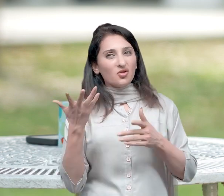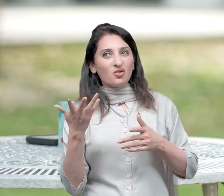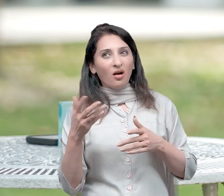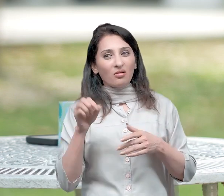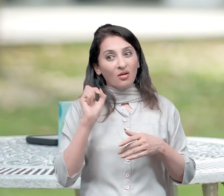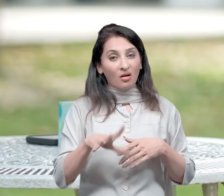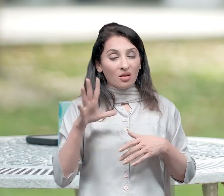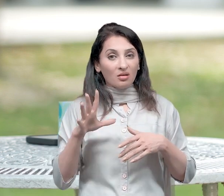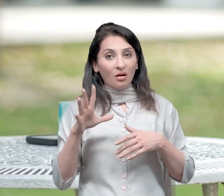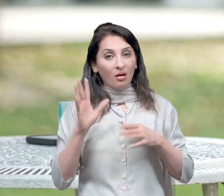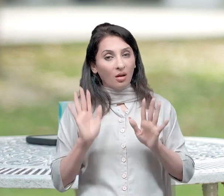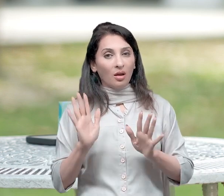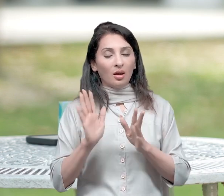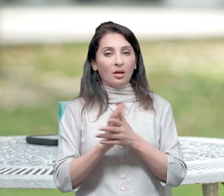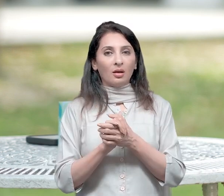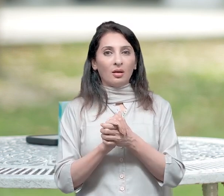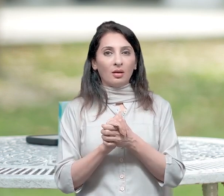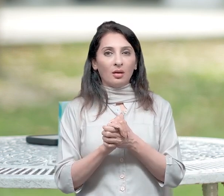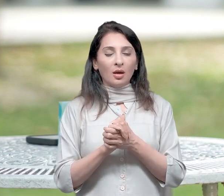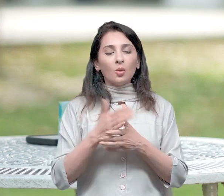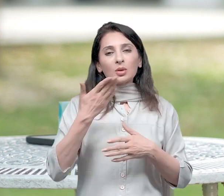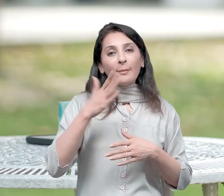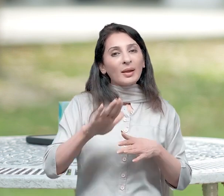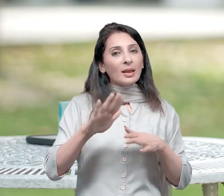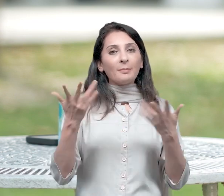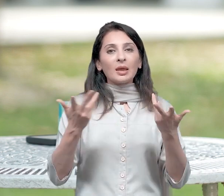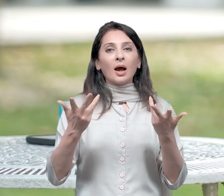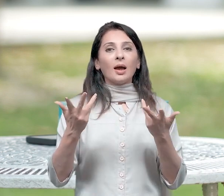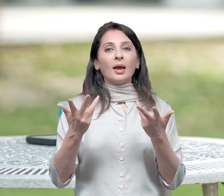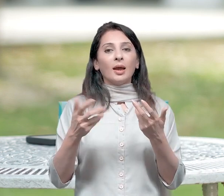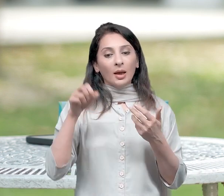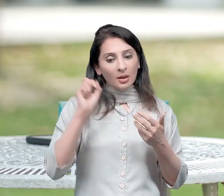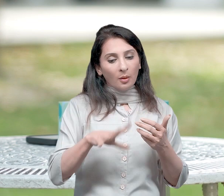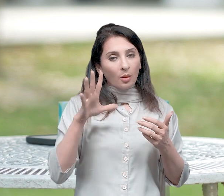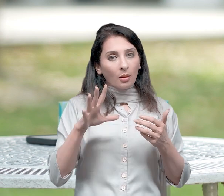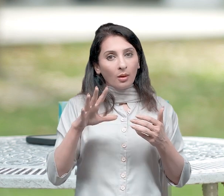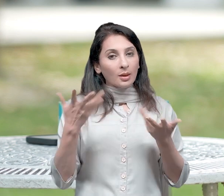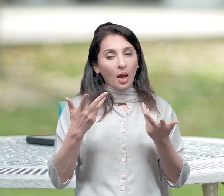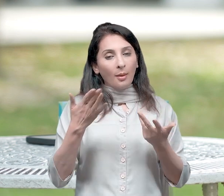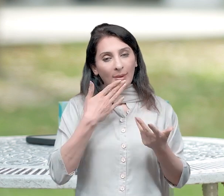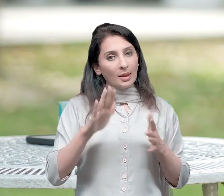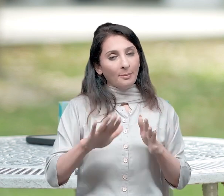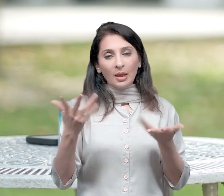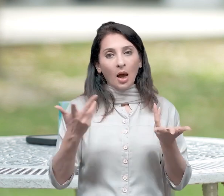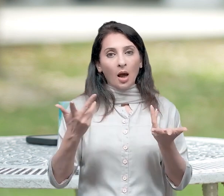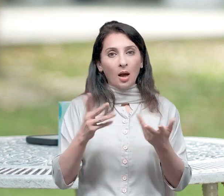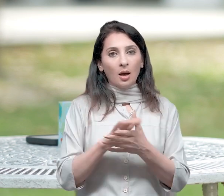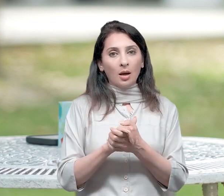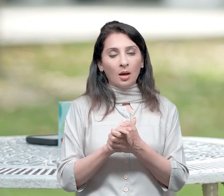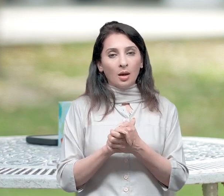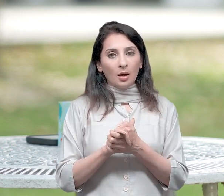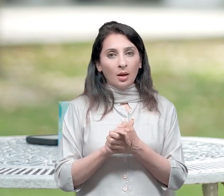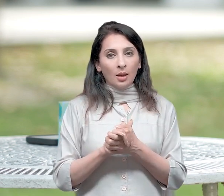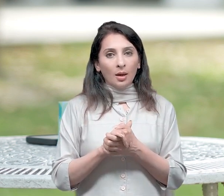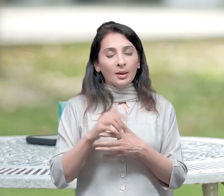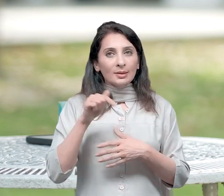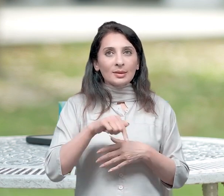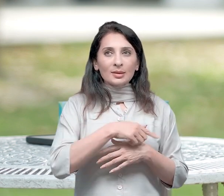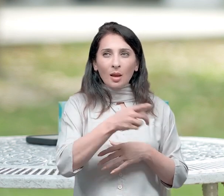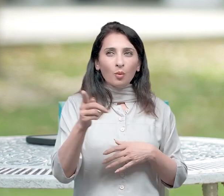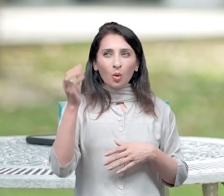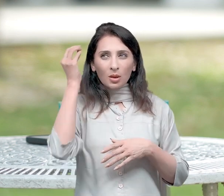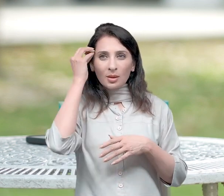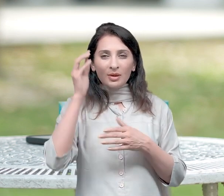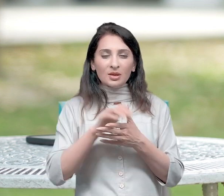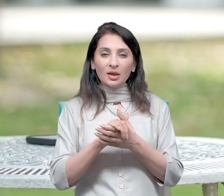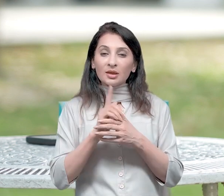ہے؟ ڈیفالٹ سے بیسیکلی یہ سمجھا جاتا ہے کہ جب ایک ملک اپنے